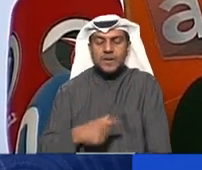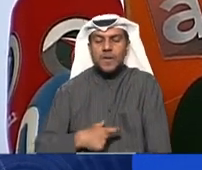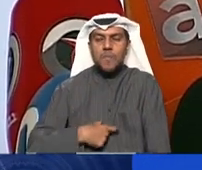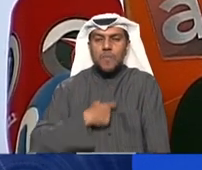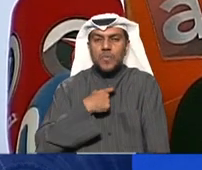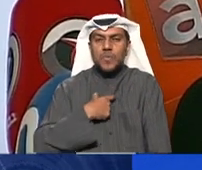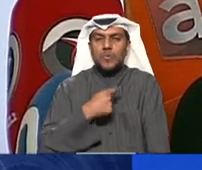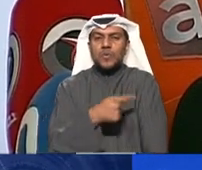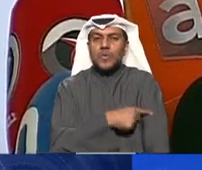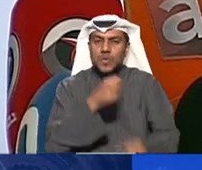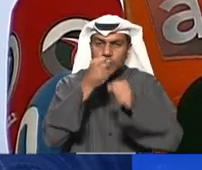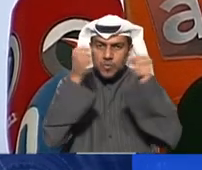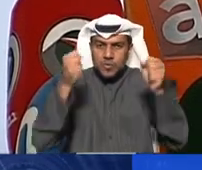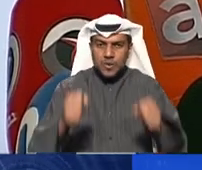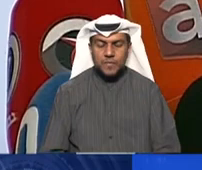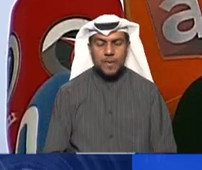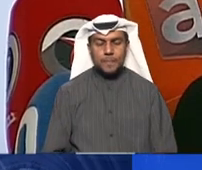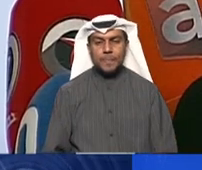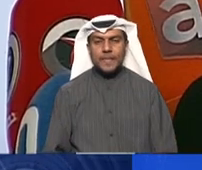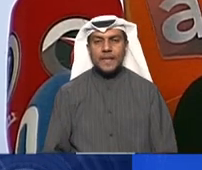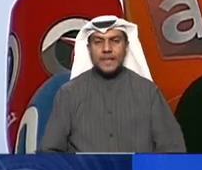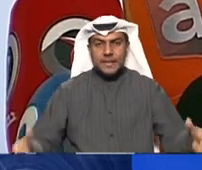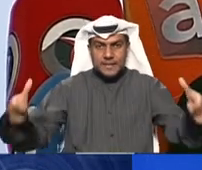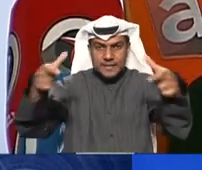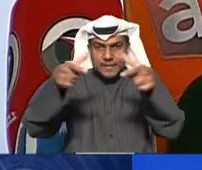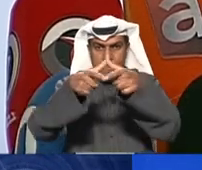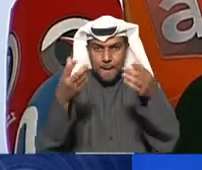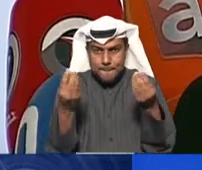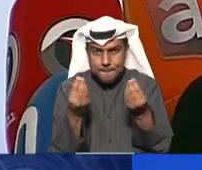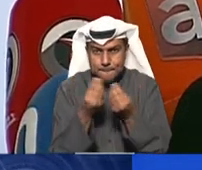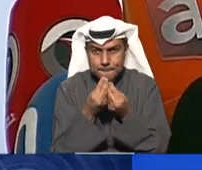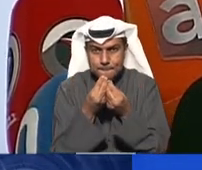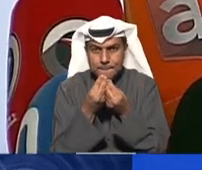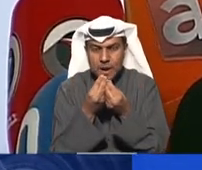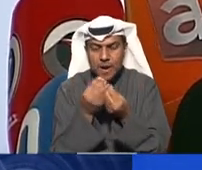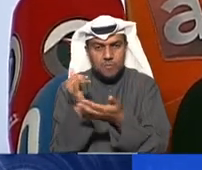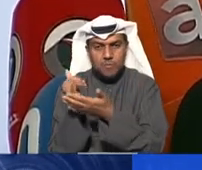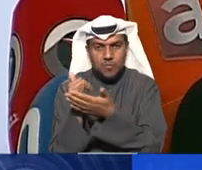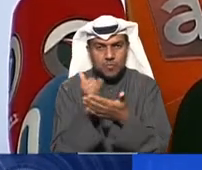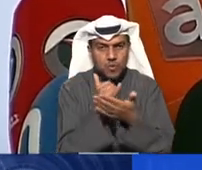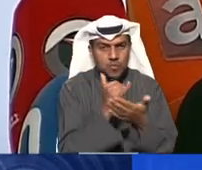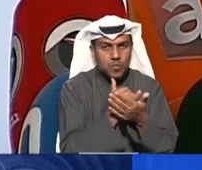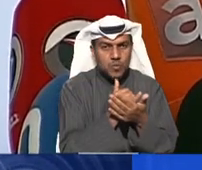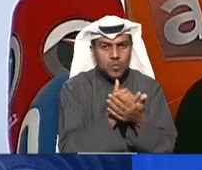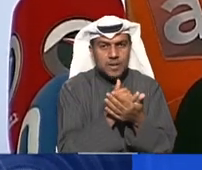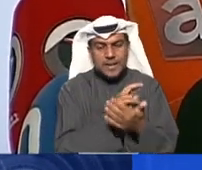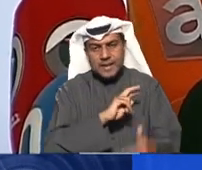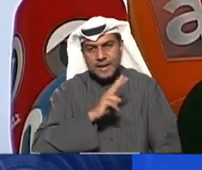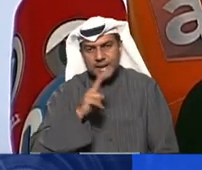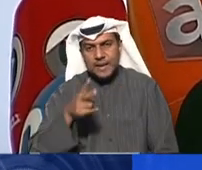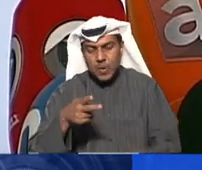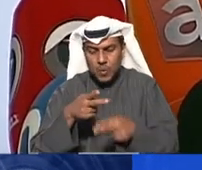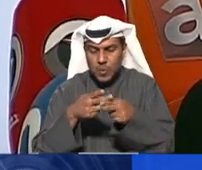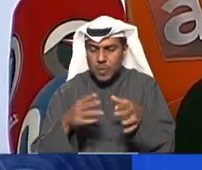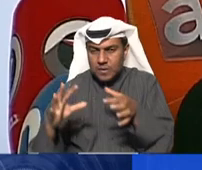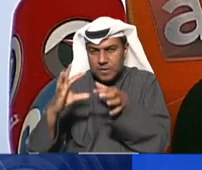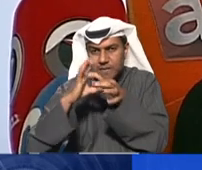للجنة اللوائح الصحية الدولية بحضور ممثلي من العديد من جهات الدولة.